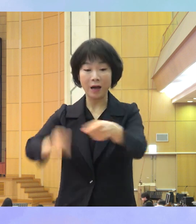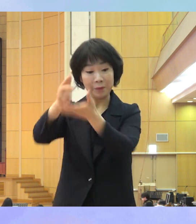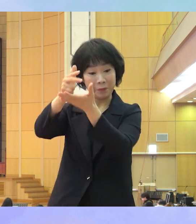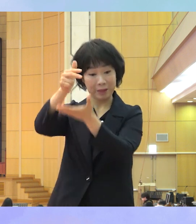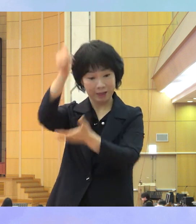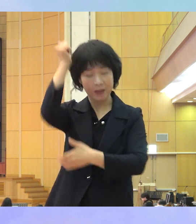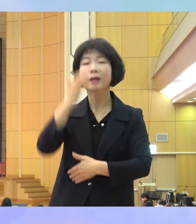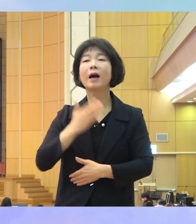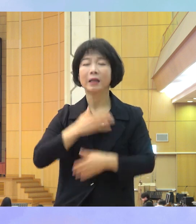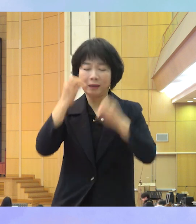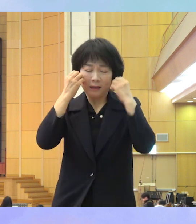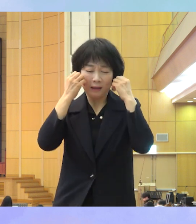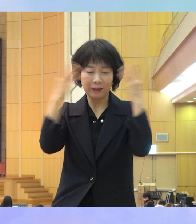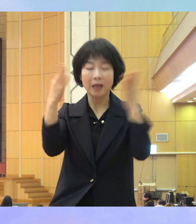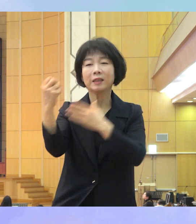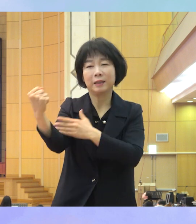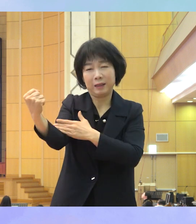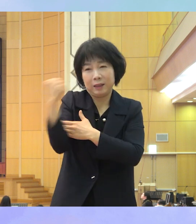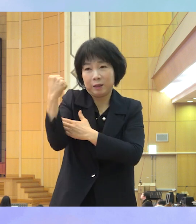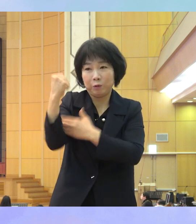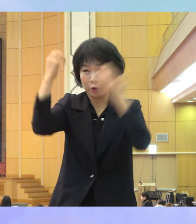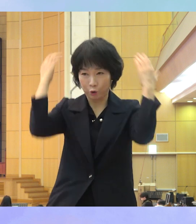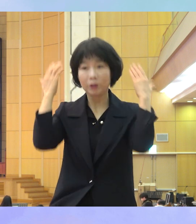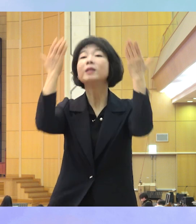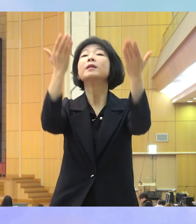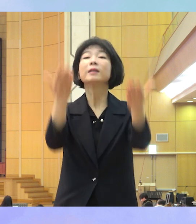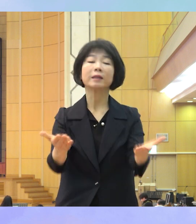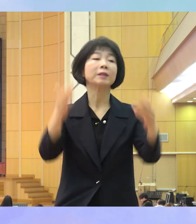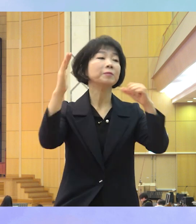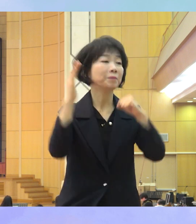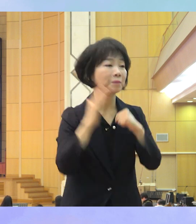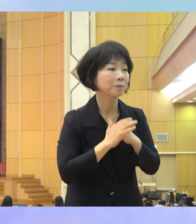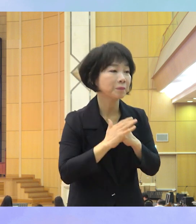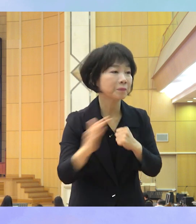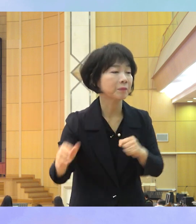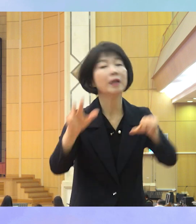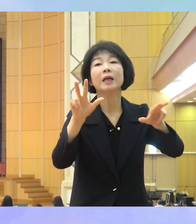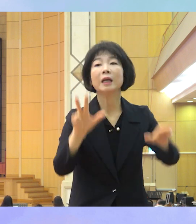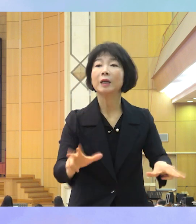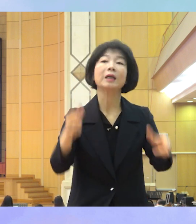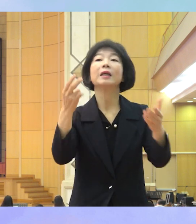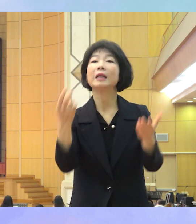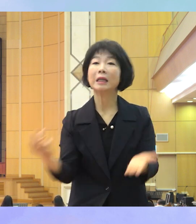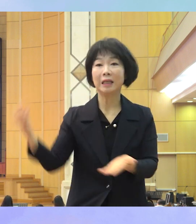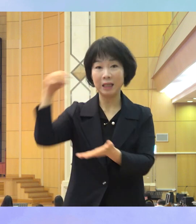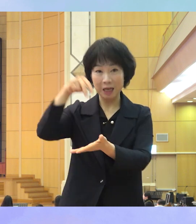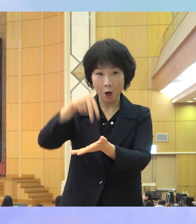걸어라, 내가 새 힘을 주리니.